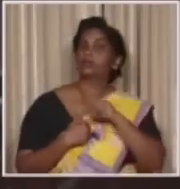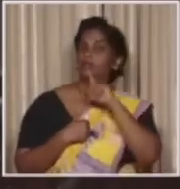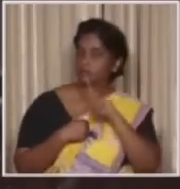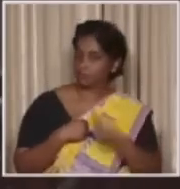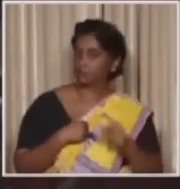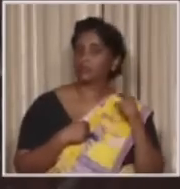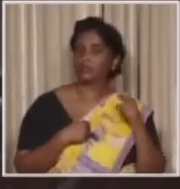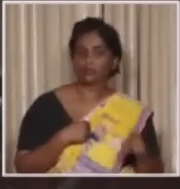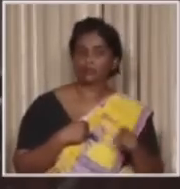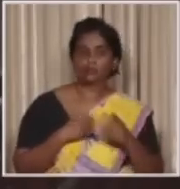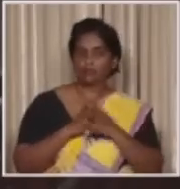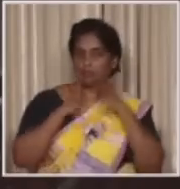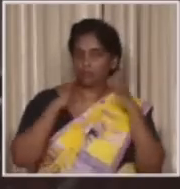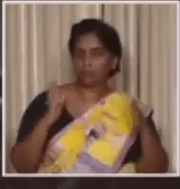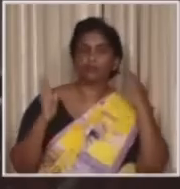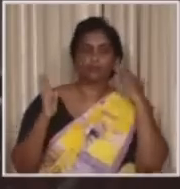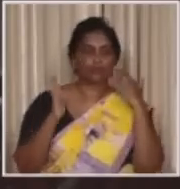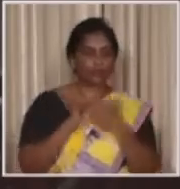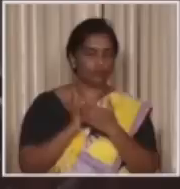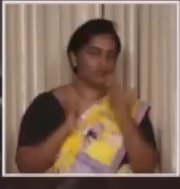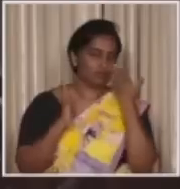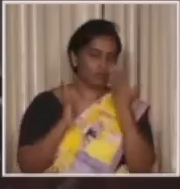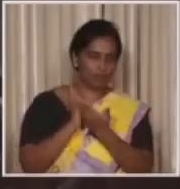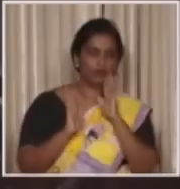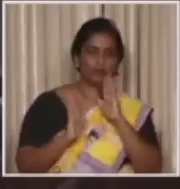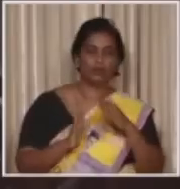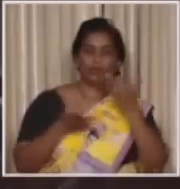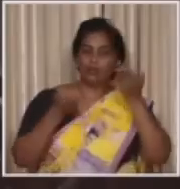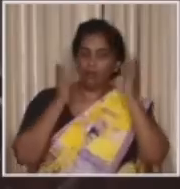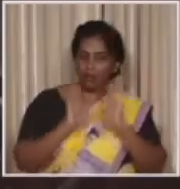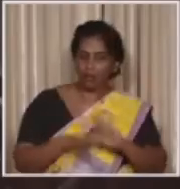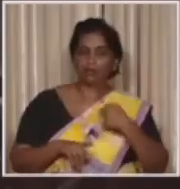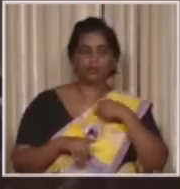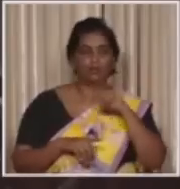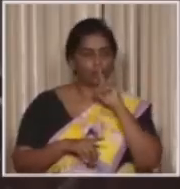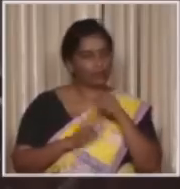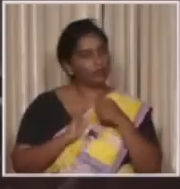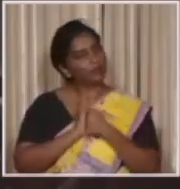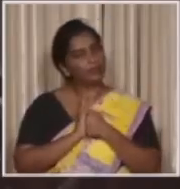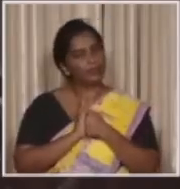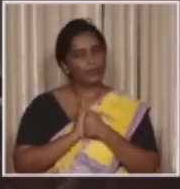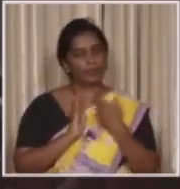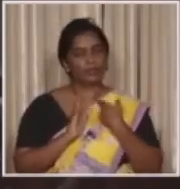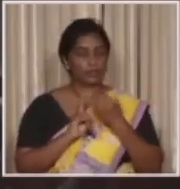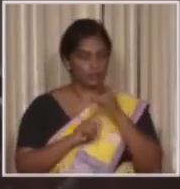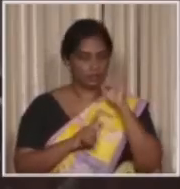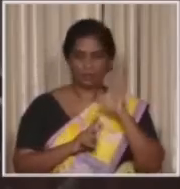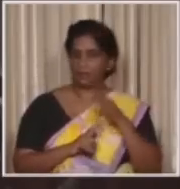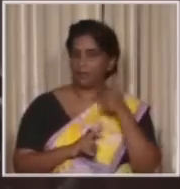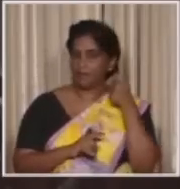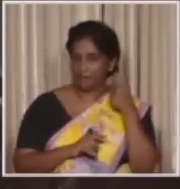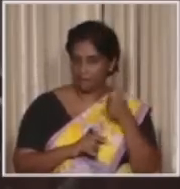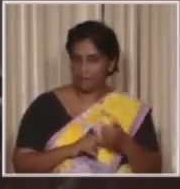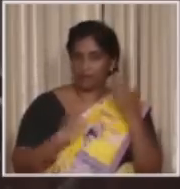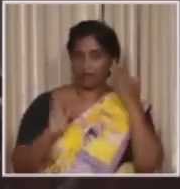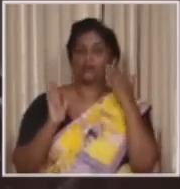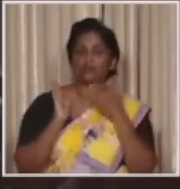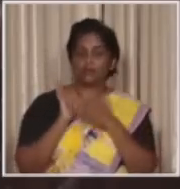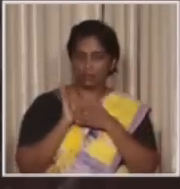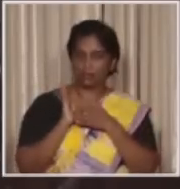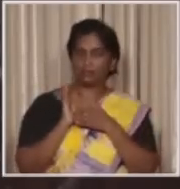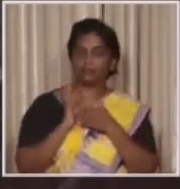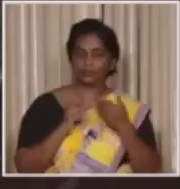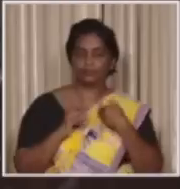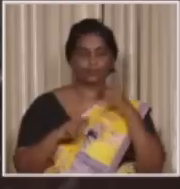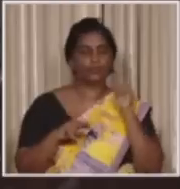කරන්නේ මේකට මීට වඩා පළල් දෘෂ්ටියක් අවශ්‍යයි කියලා. මගේ අවසාන කාරණේ ගරු සභාපතිතුමනි, මේකත් ඉතාම වැදගත් කාරණයක්.